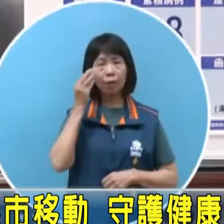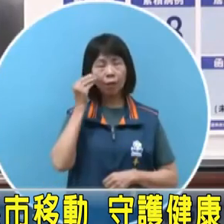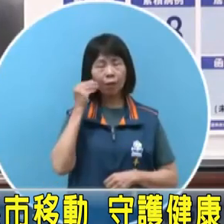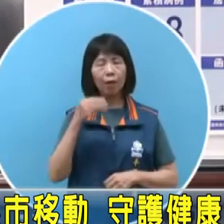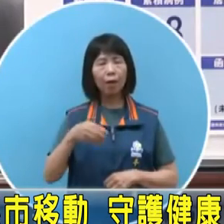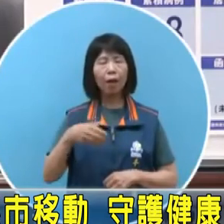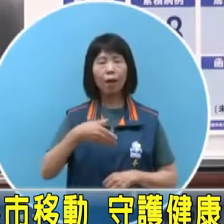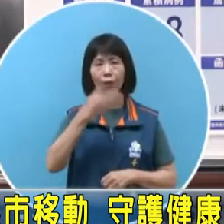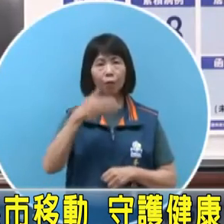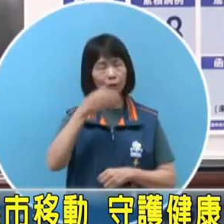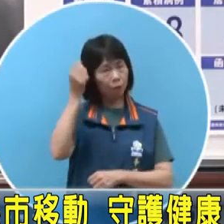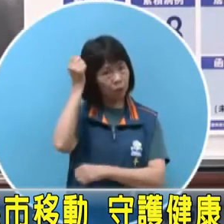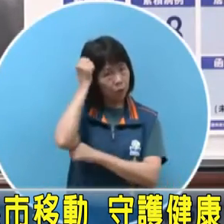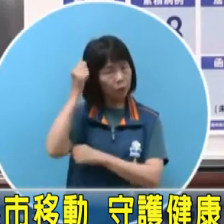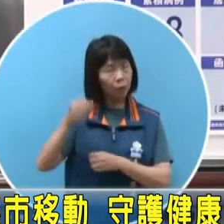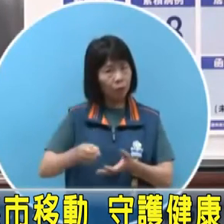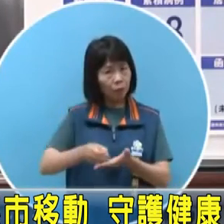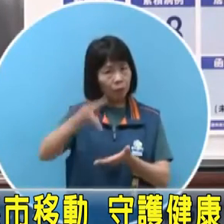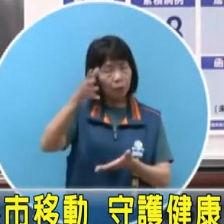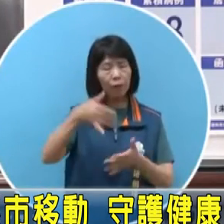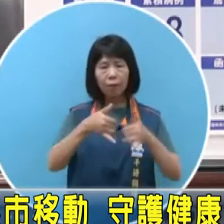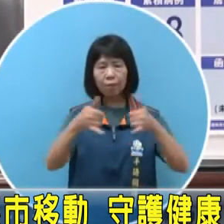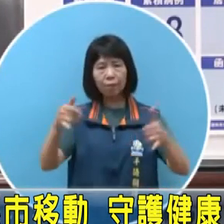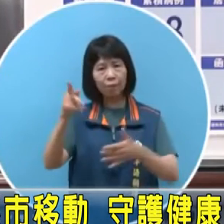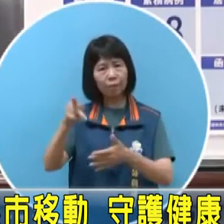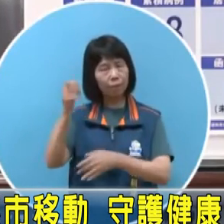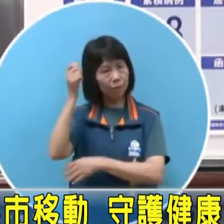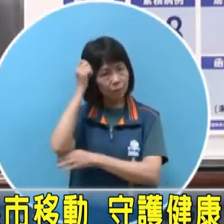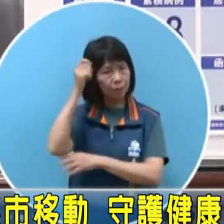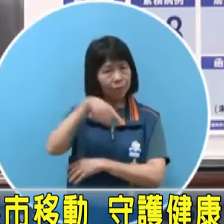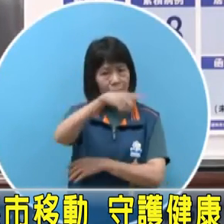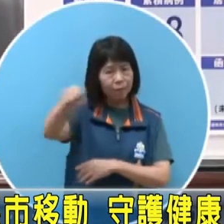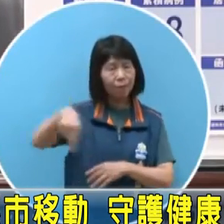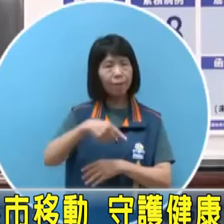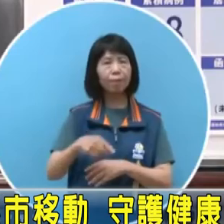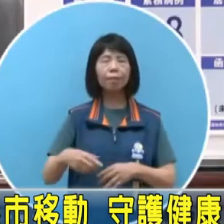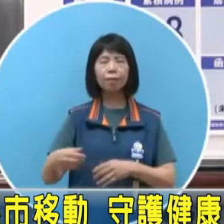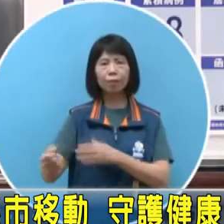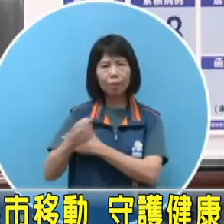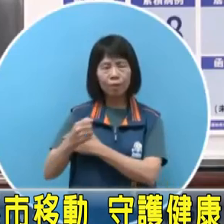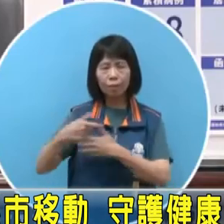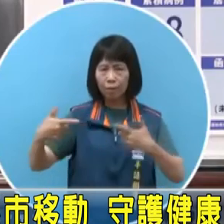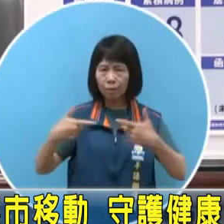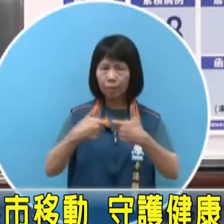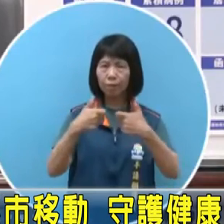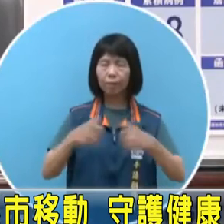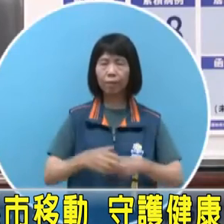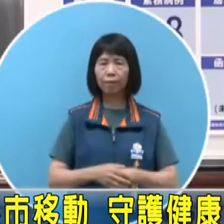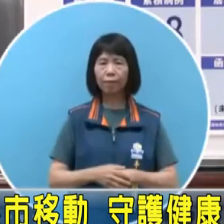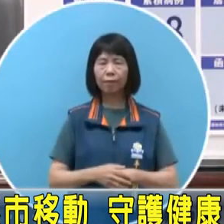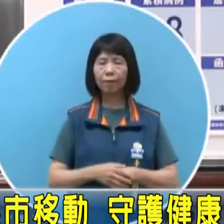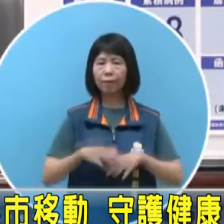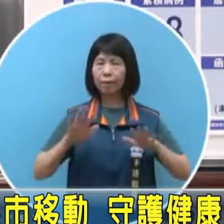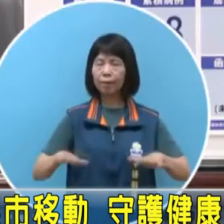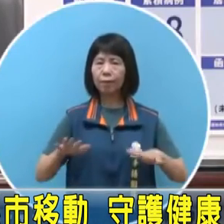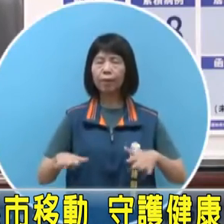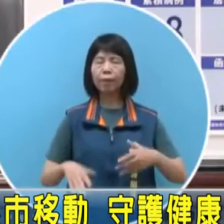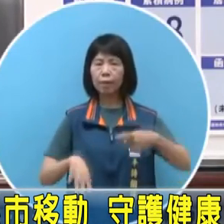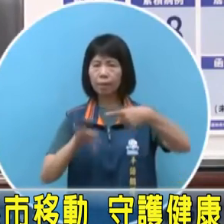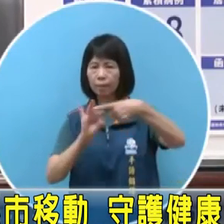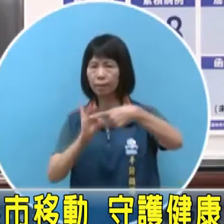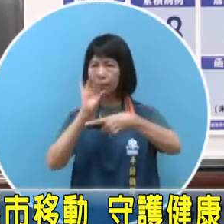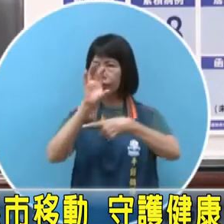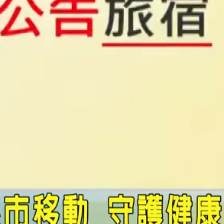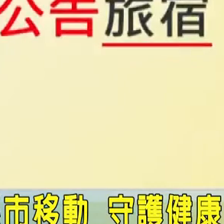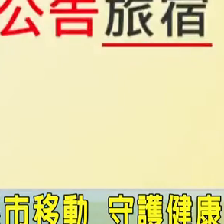个，旅馆民宿业者在这个大家的大力配合我们有90%以上